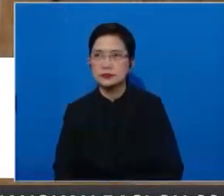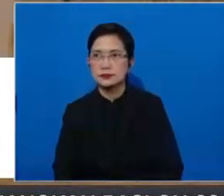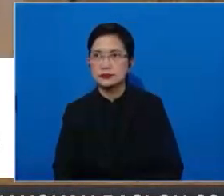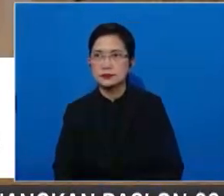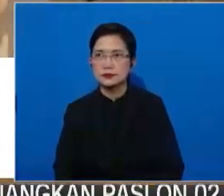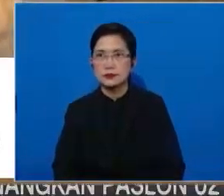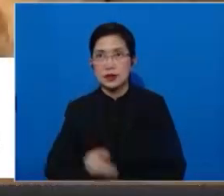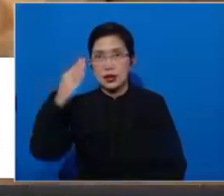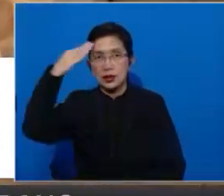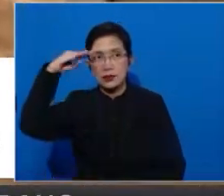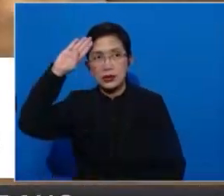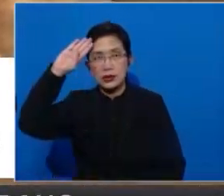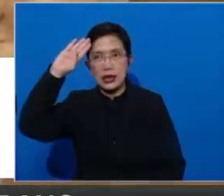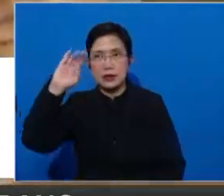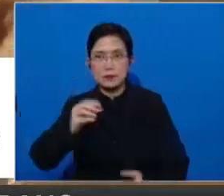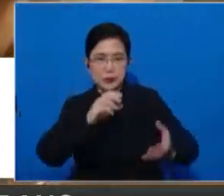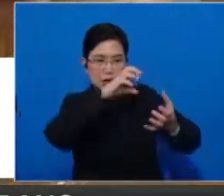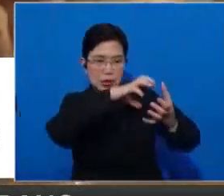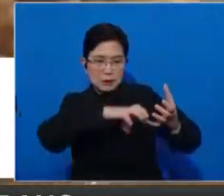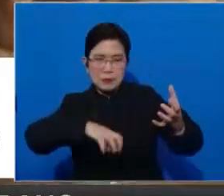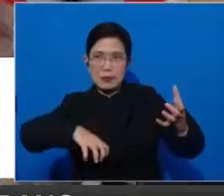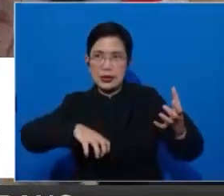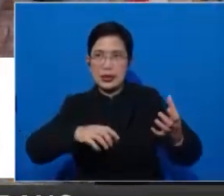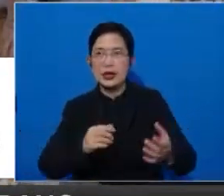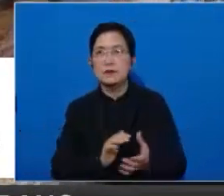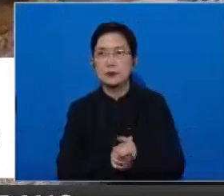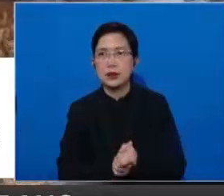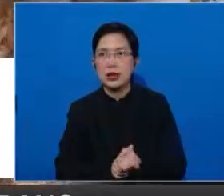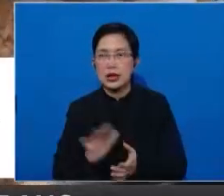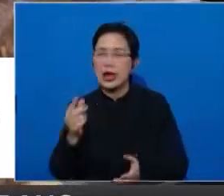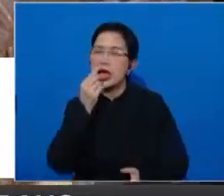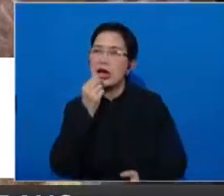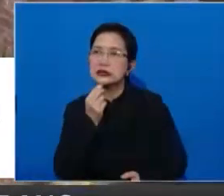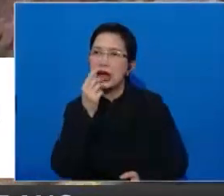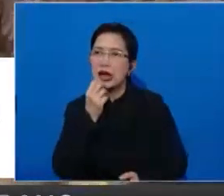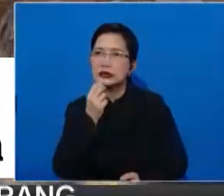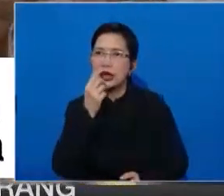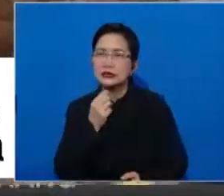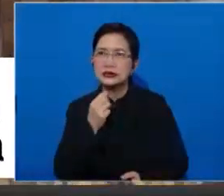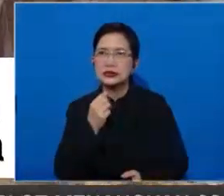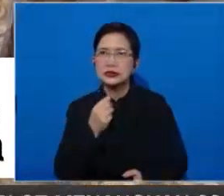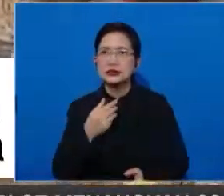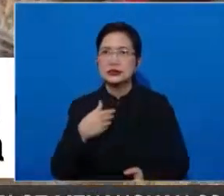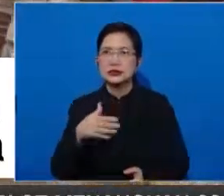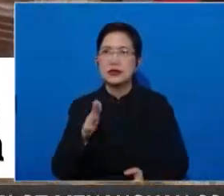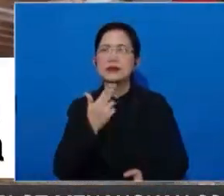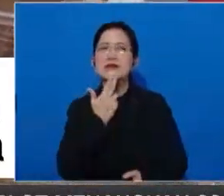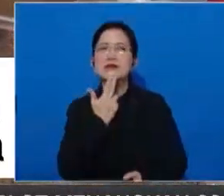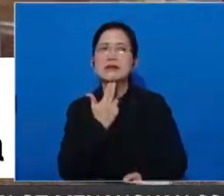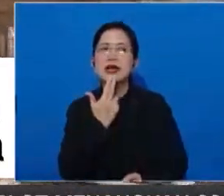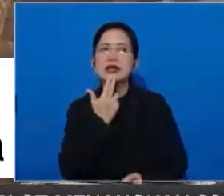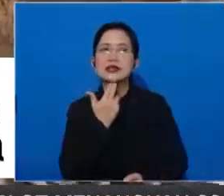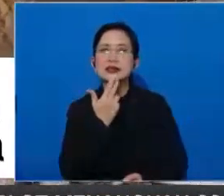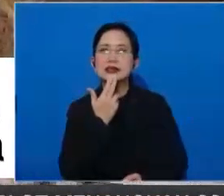Blitar, buah pepaya itu nggak hanya hadir dalam kudapan yang asin dan gurih dan renyah ini, tapi juga kudapan yang